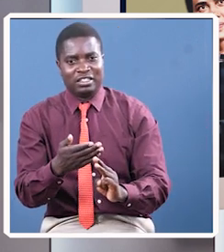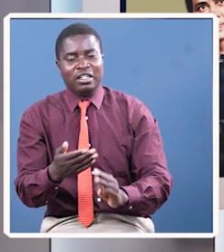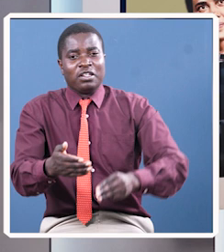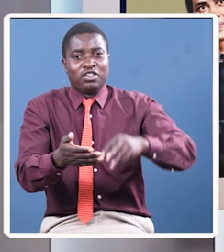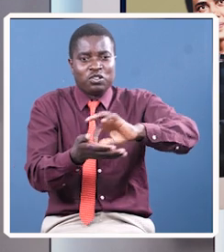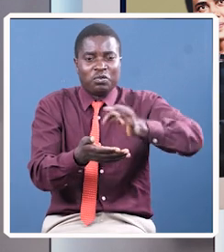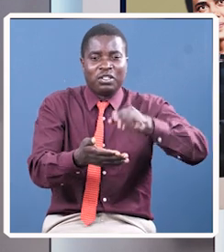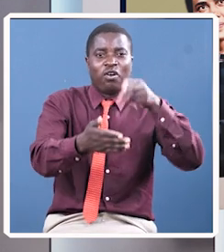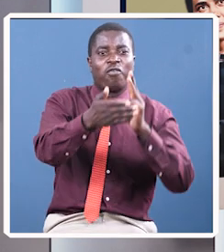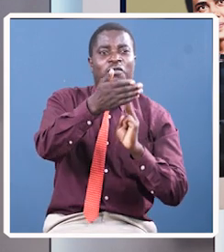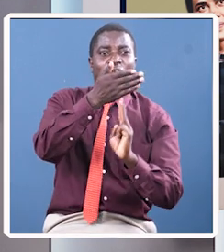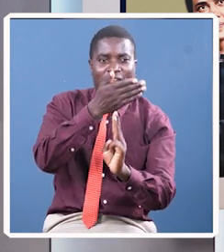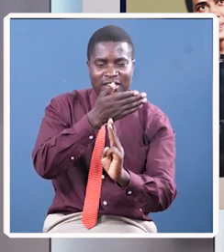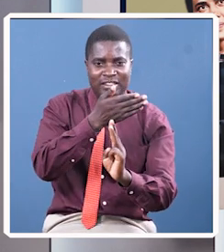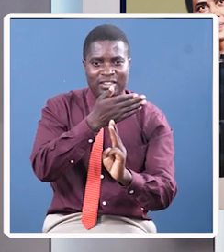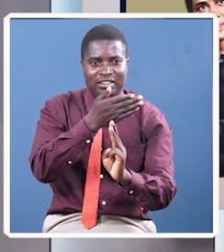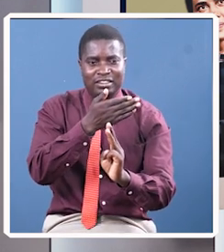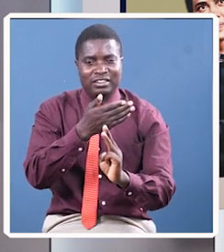mweya wokuprofita.